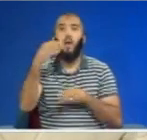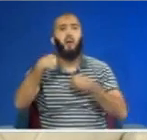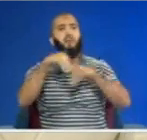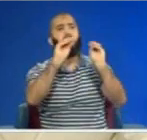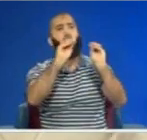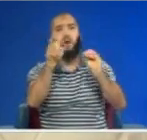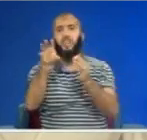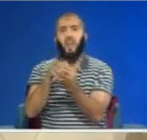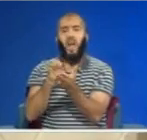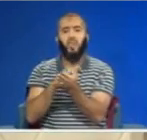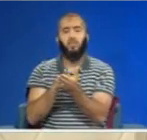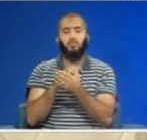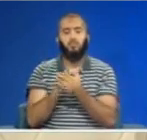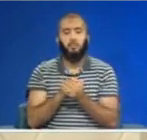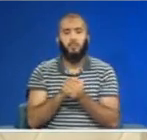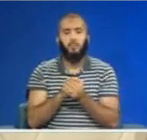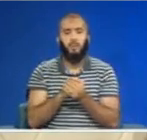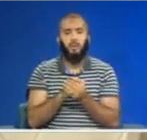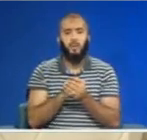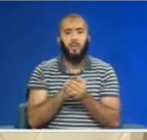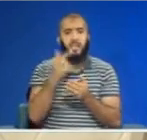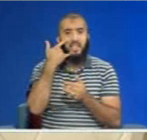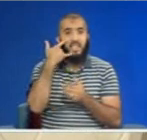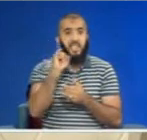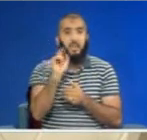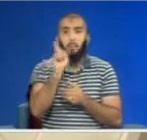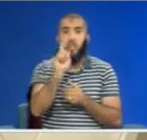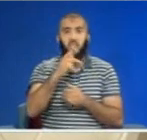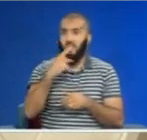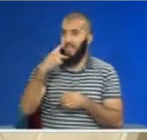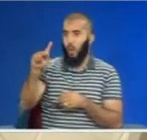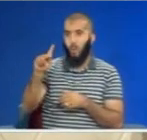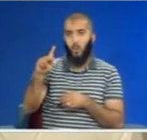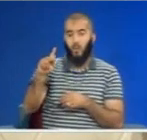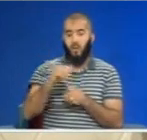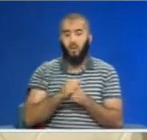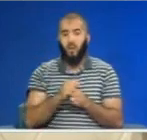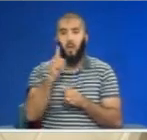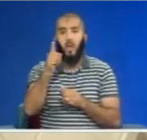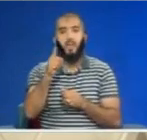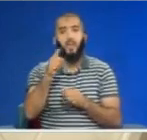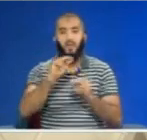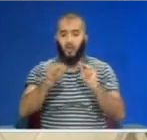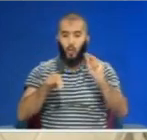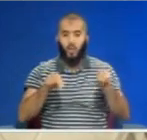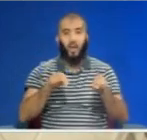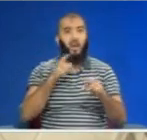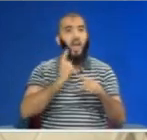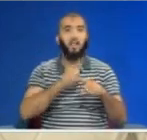إذا لم يكن مالكا لها ملكية يعني صحيحة عقد البيع